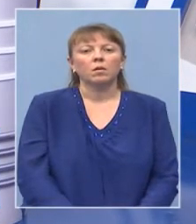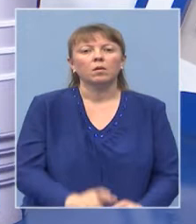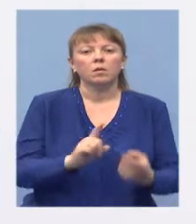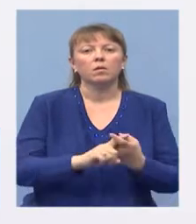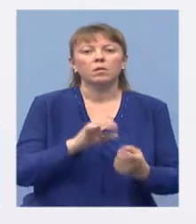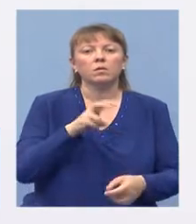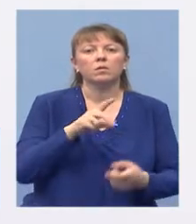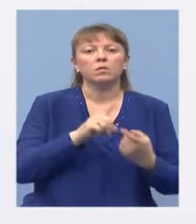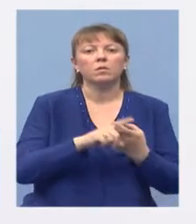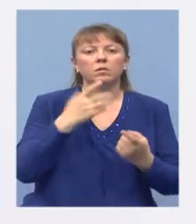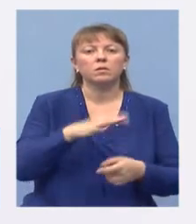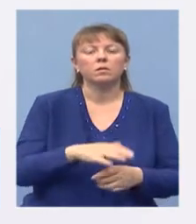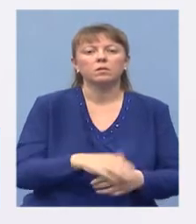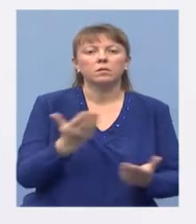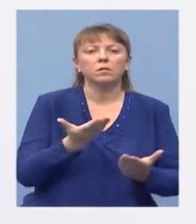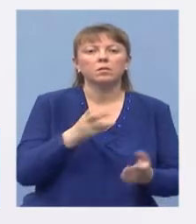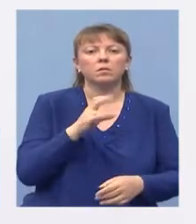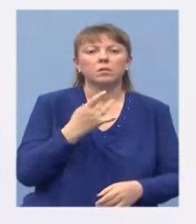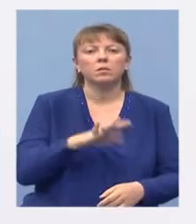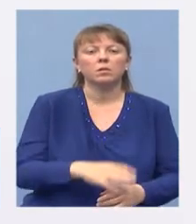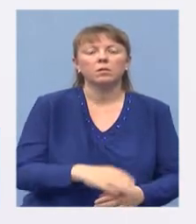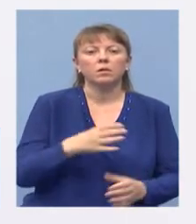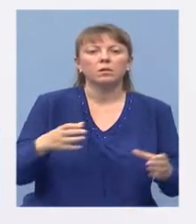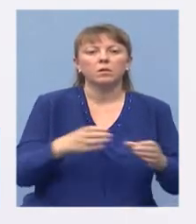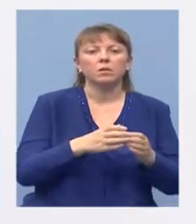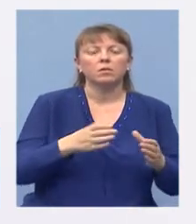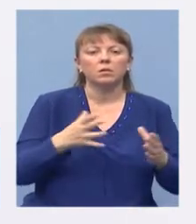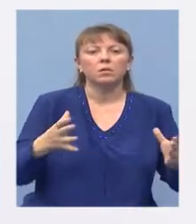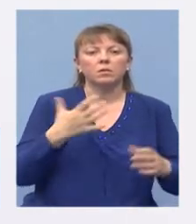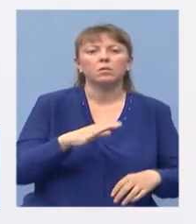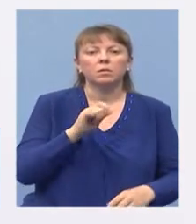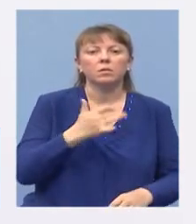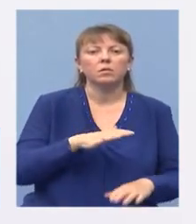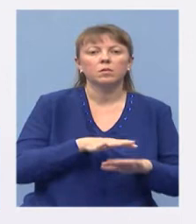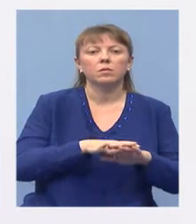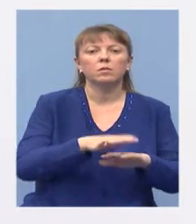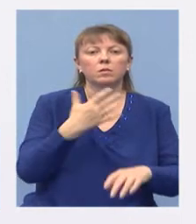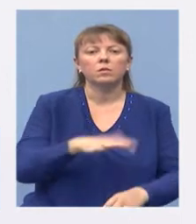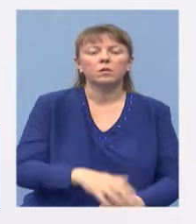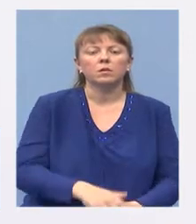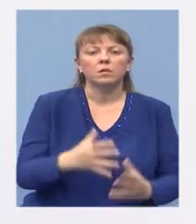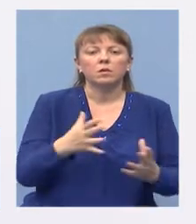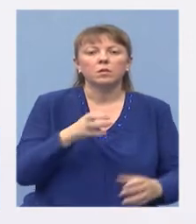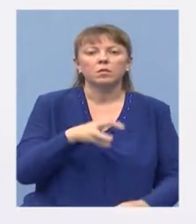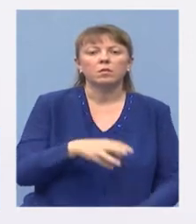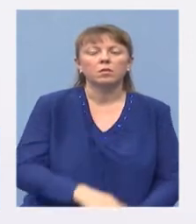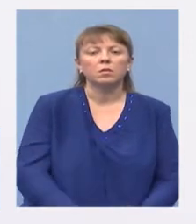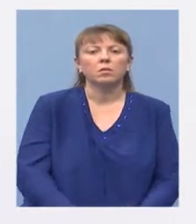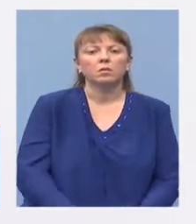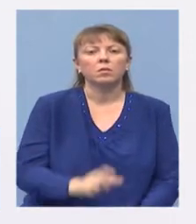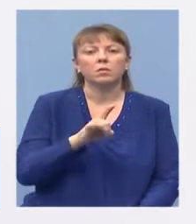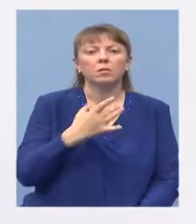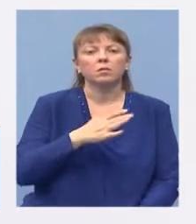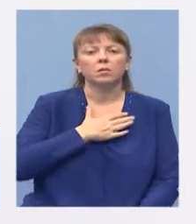с каналами связями, то есть все эти базы данных объединены в большую такую паутинную сеть, где идет большой обмен данными. То есть все